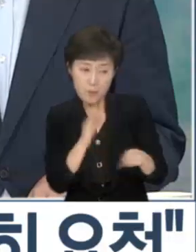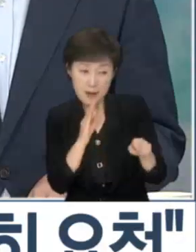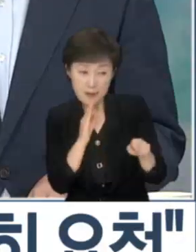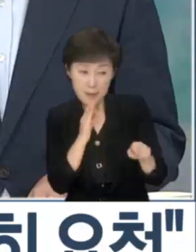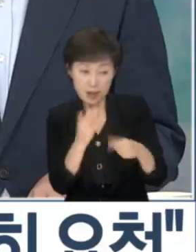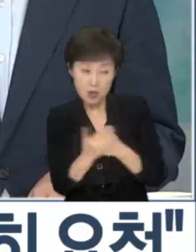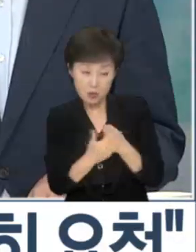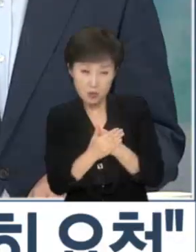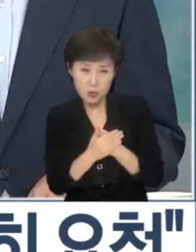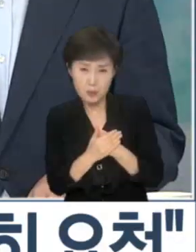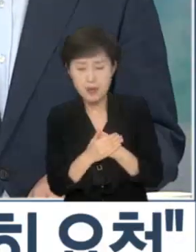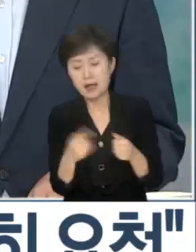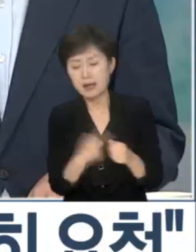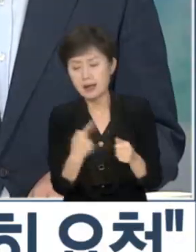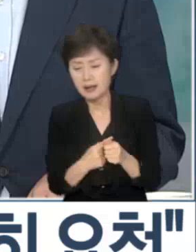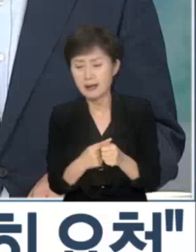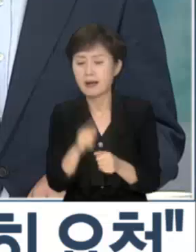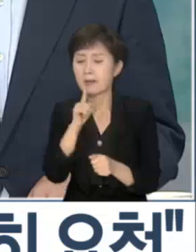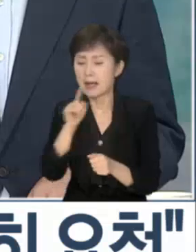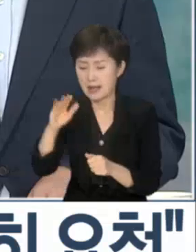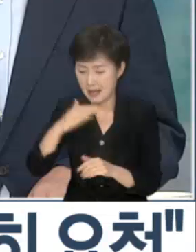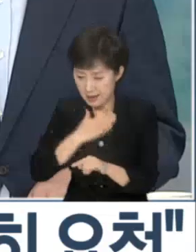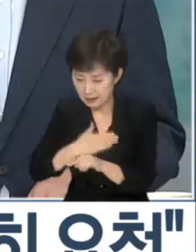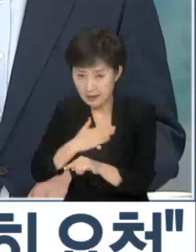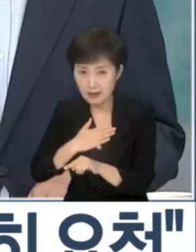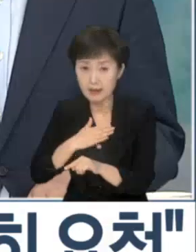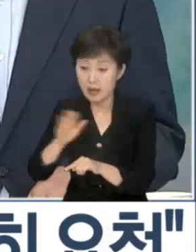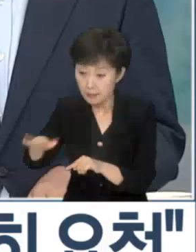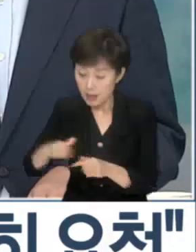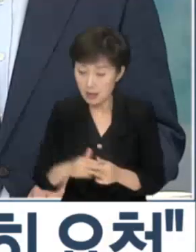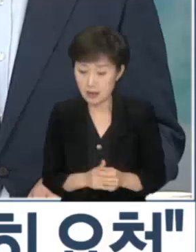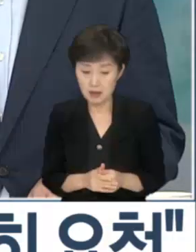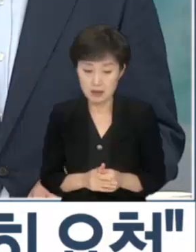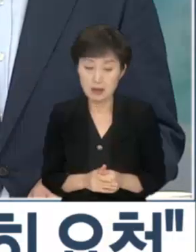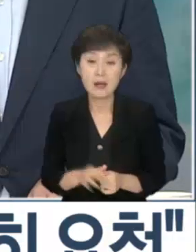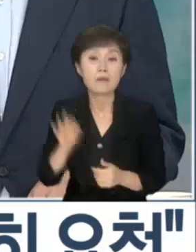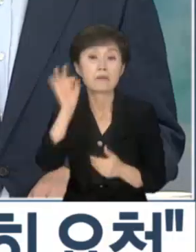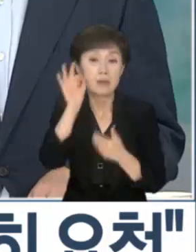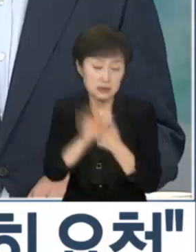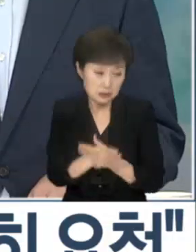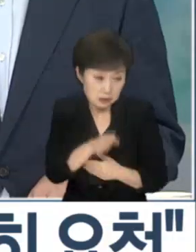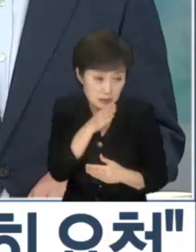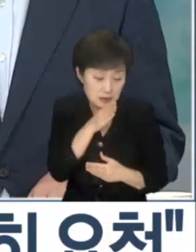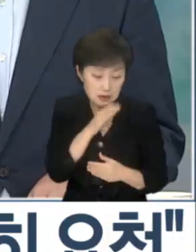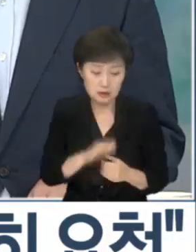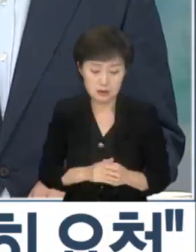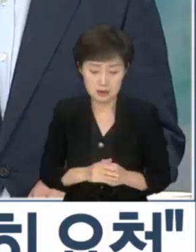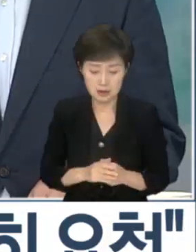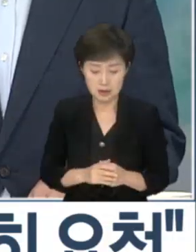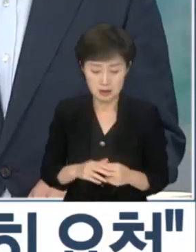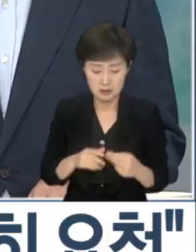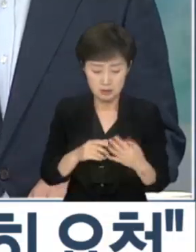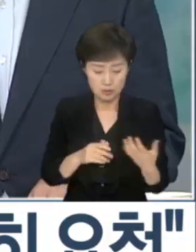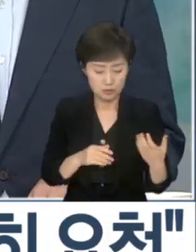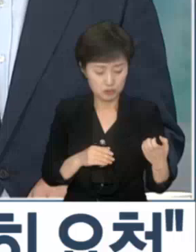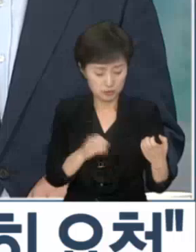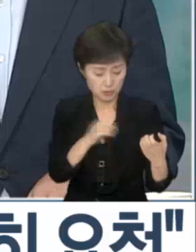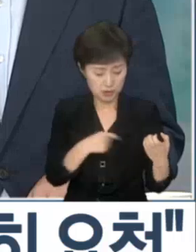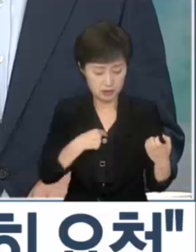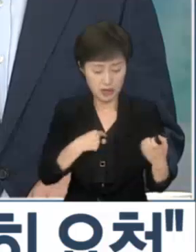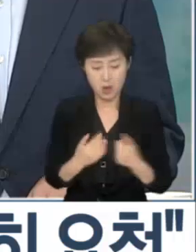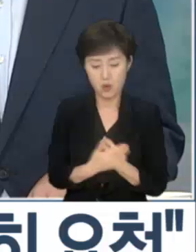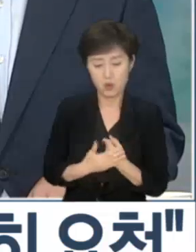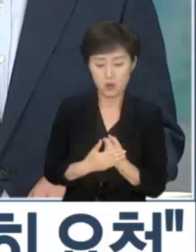100%다라고 주장을 하는데 그러면 하다못해 한 10%라도 나라를 걱정하는 정치를 보관하고 싶은